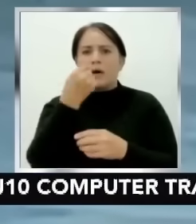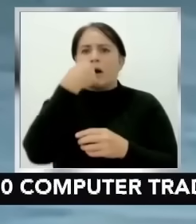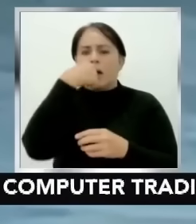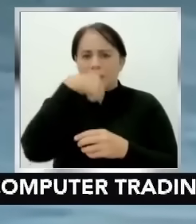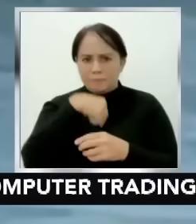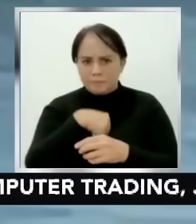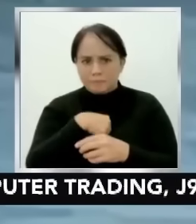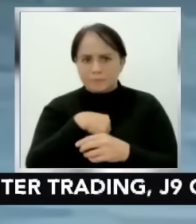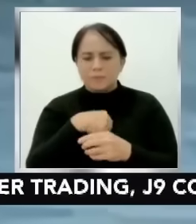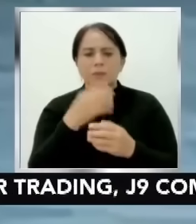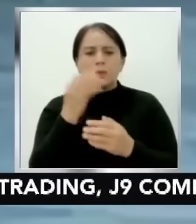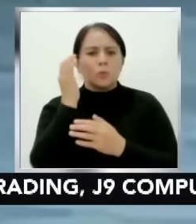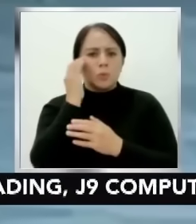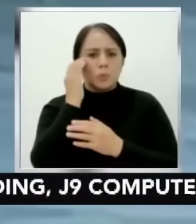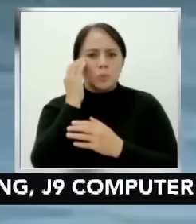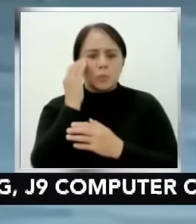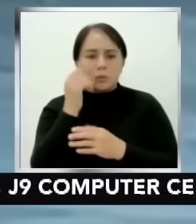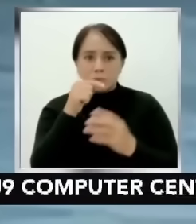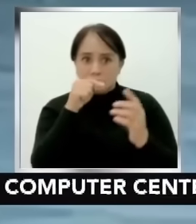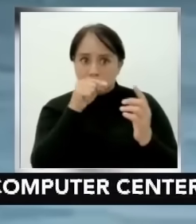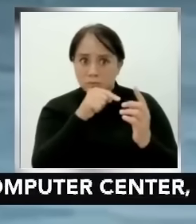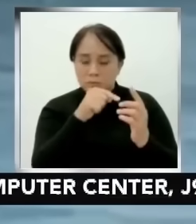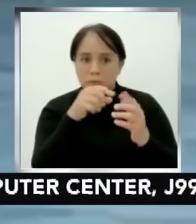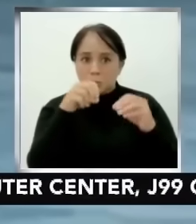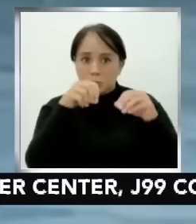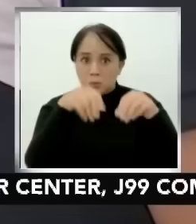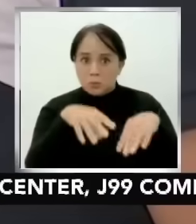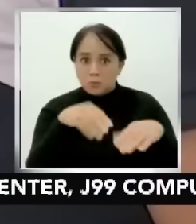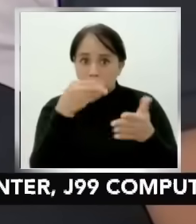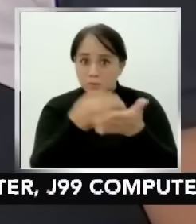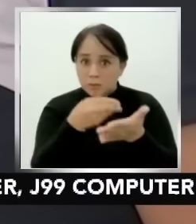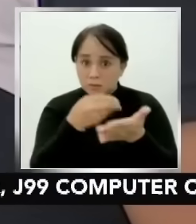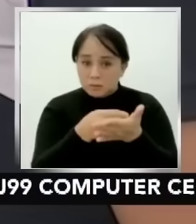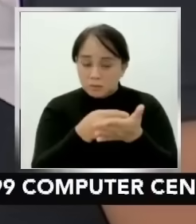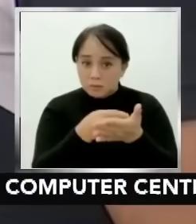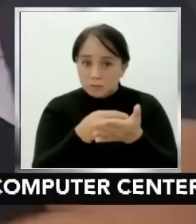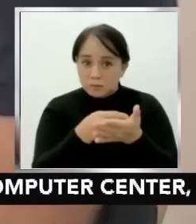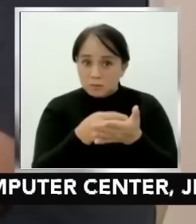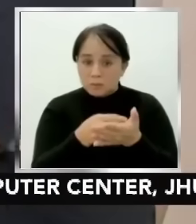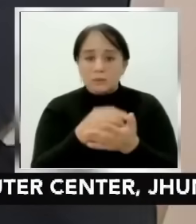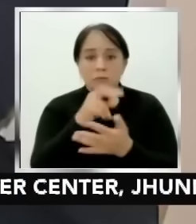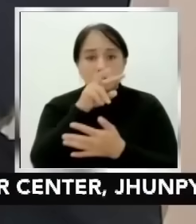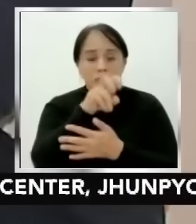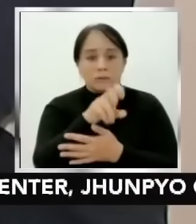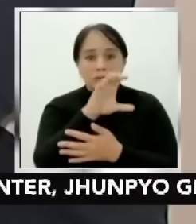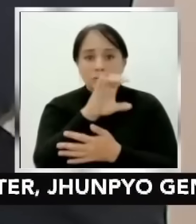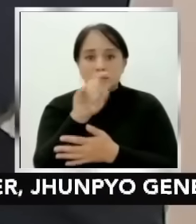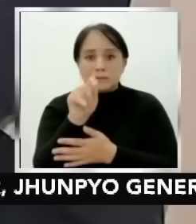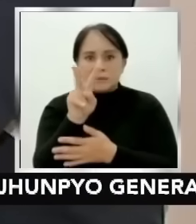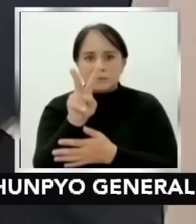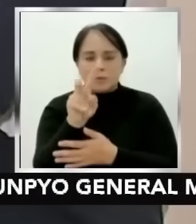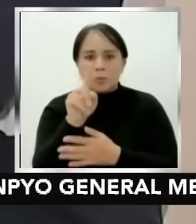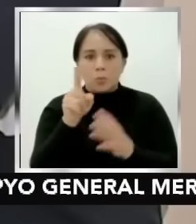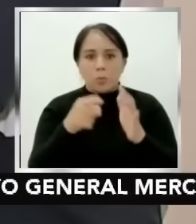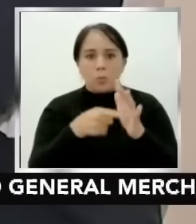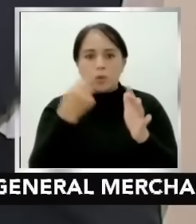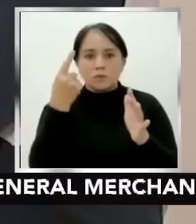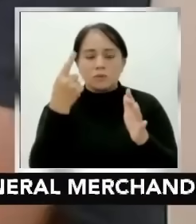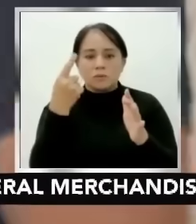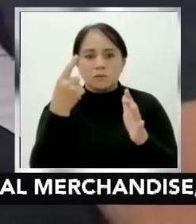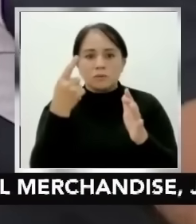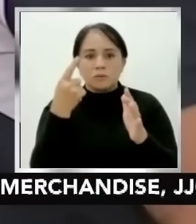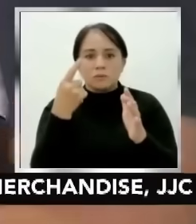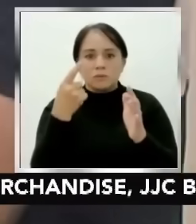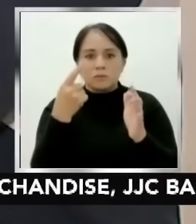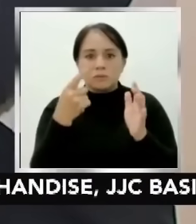inaalam ngayon kung ito ba ang nawawalang pera. Kung makikita po dun sa CCTV, isang beses lang po yung one